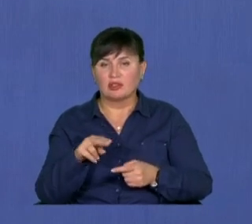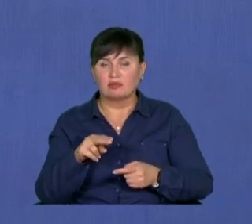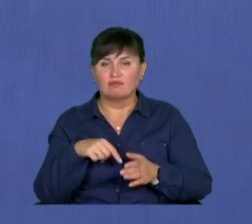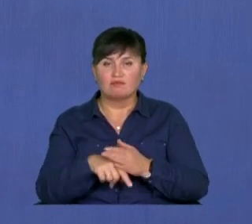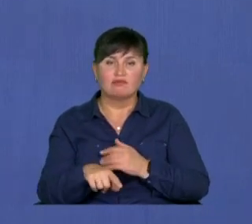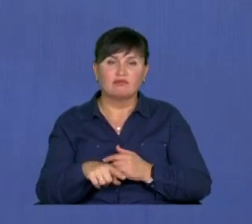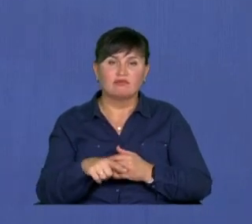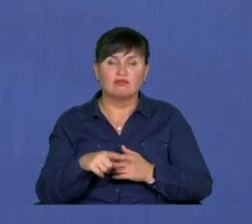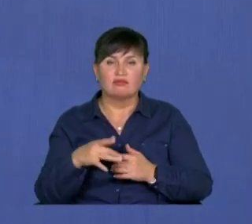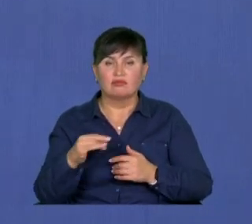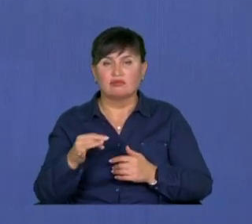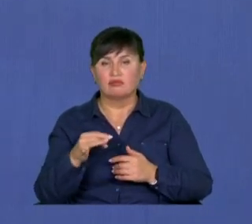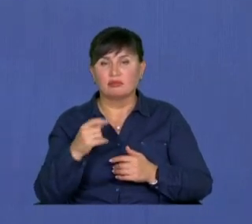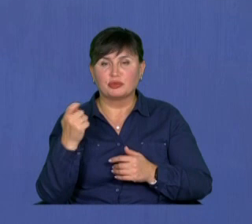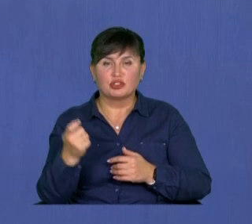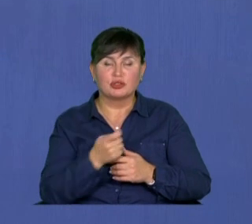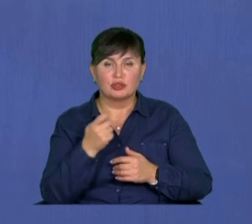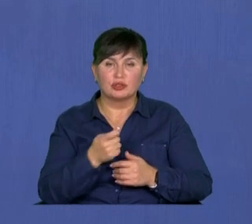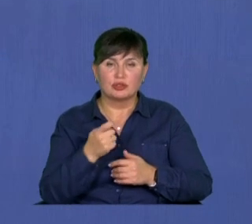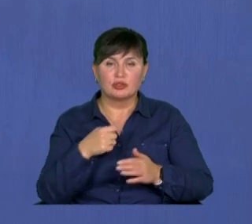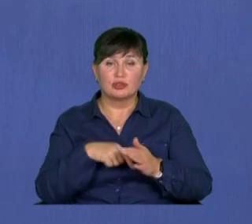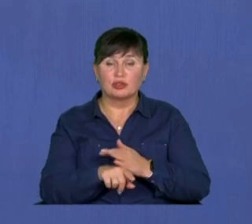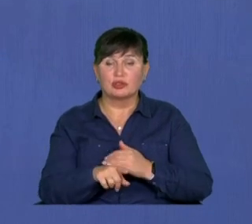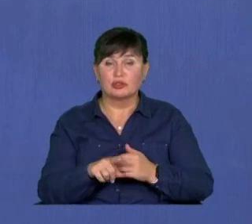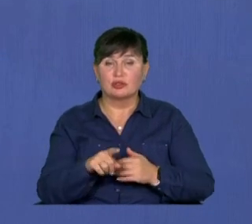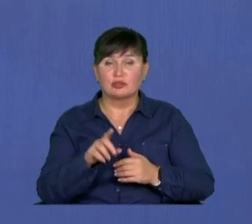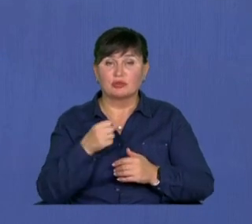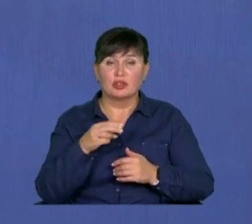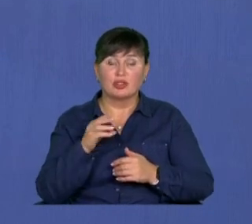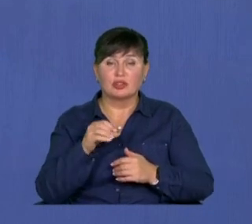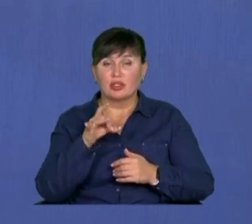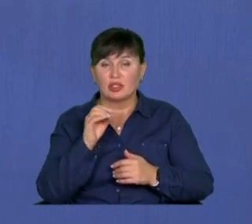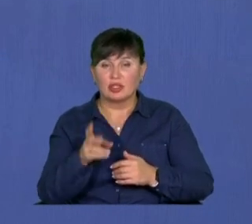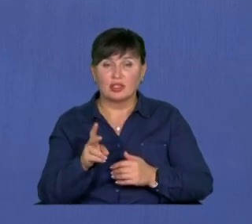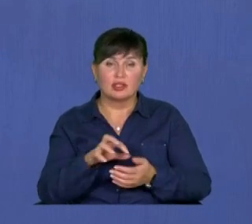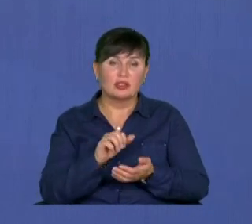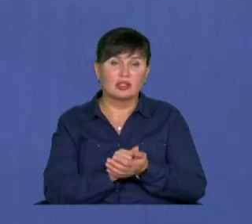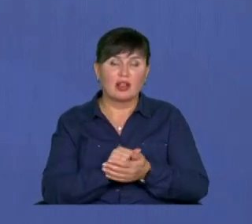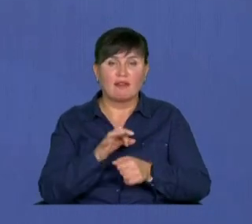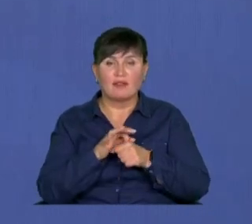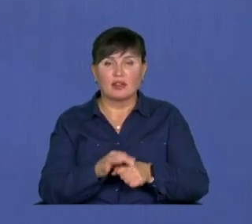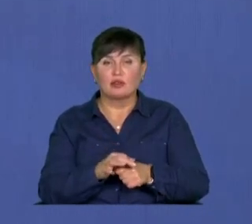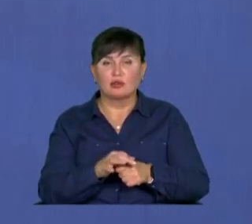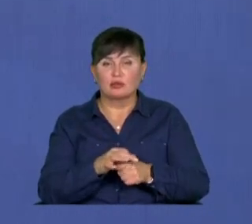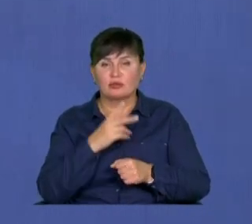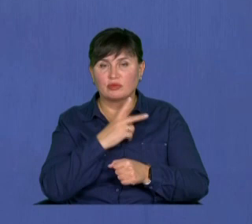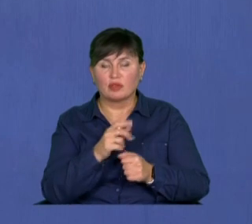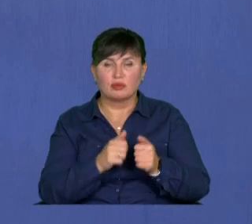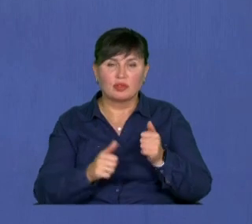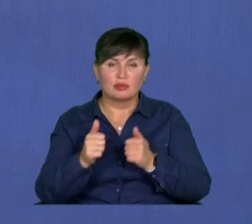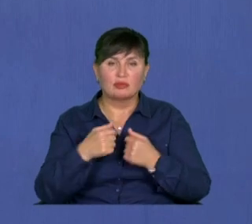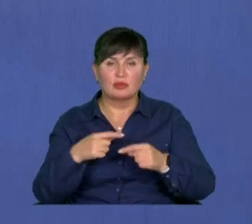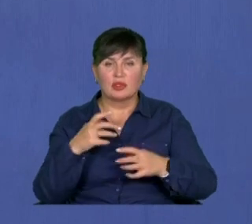сортов сои и яровой пшеницы. Сорта подсолнечника «Байтерек» и «Байконур» заняли ведущие позиции, опередив ряд